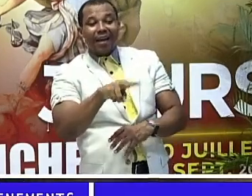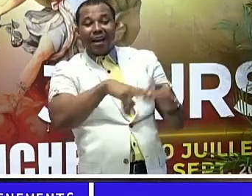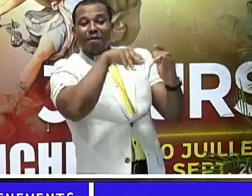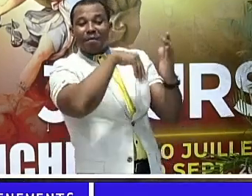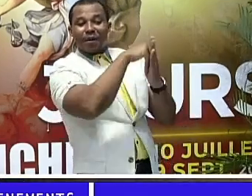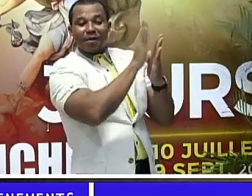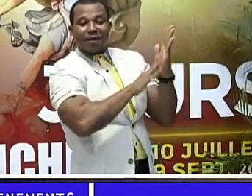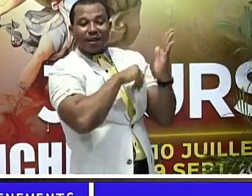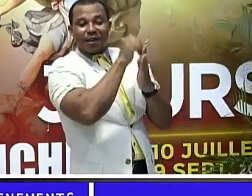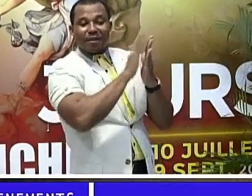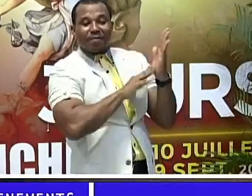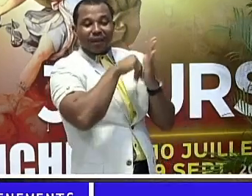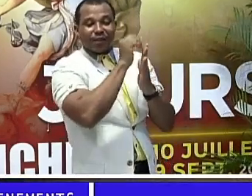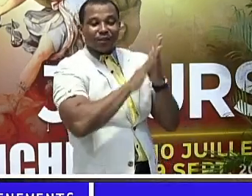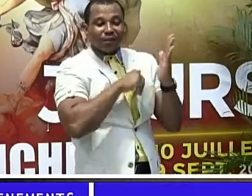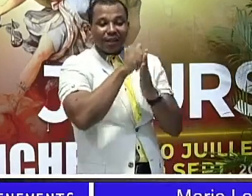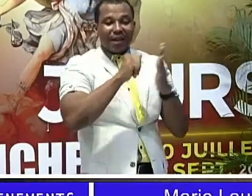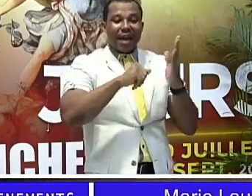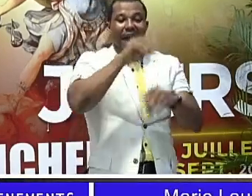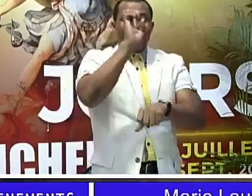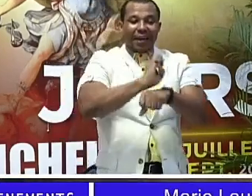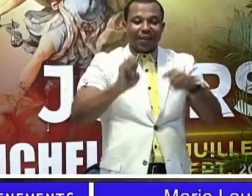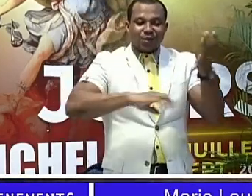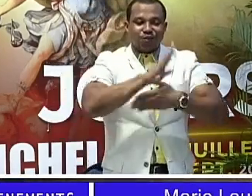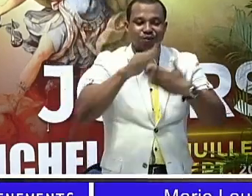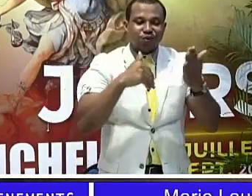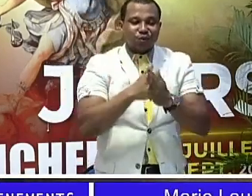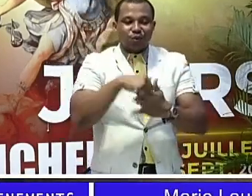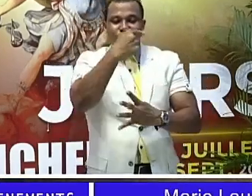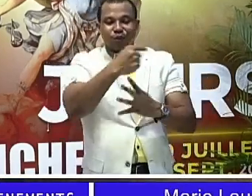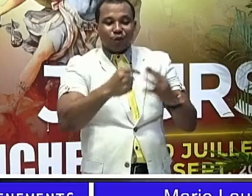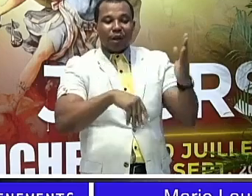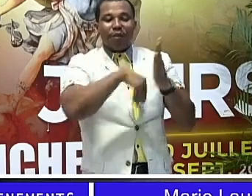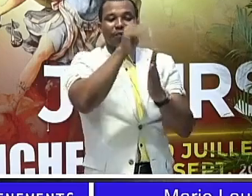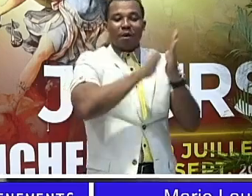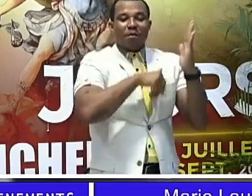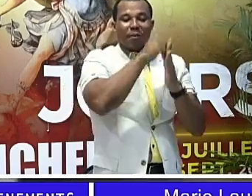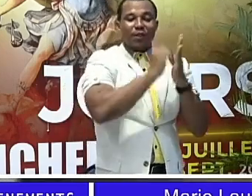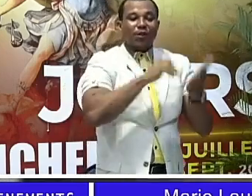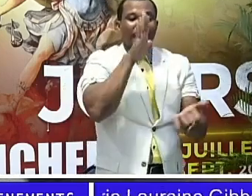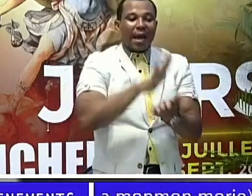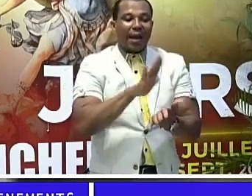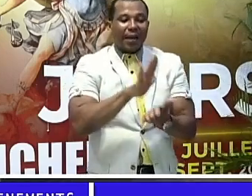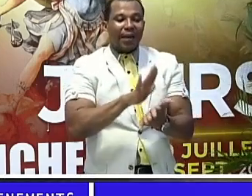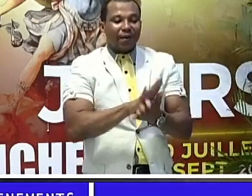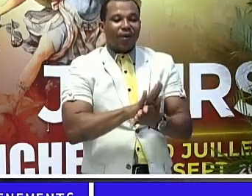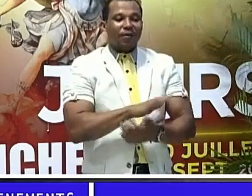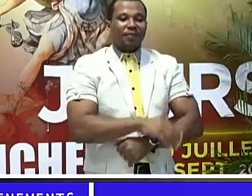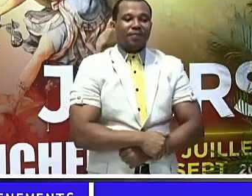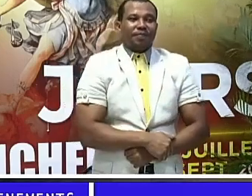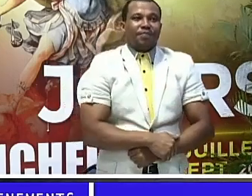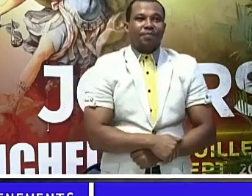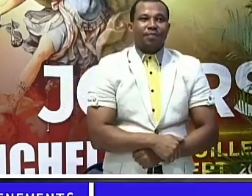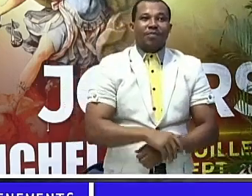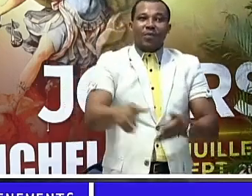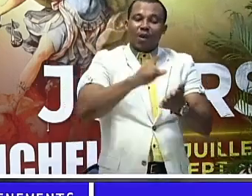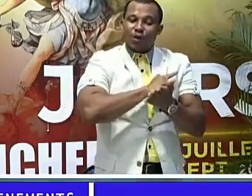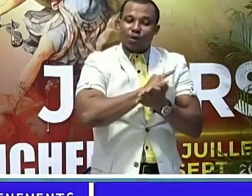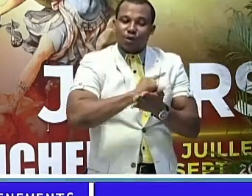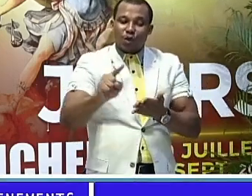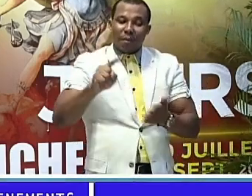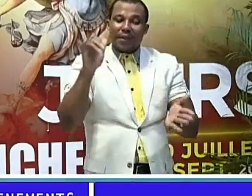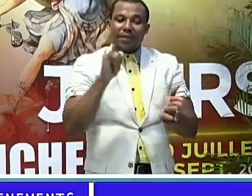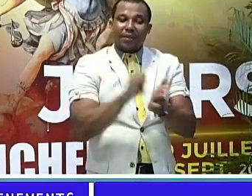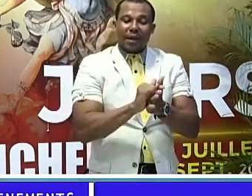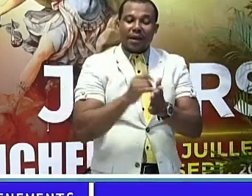Cap marché peinture l'église tout côté dans pays a peinture l'école. Ou quand l'école madame on va peinture semaine ça on va peinture l'école